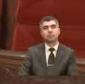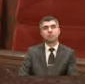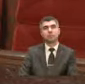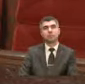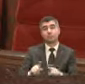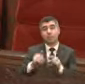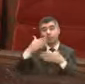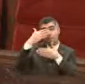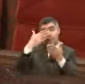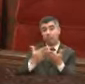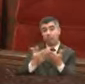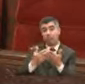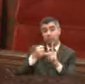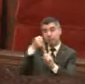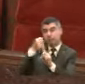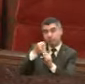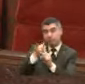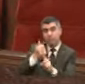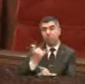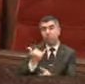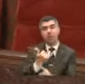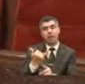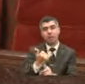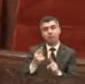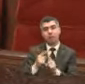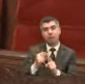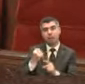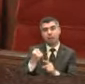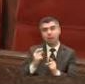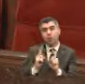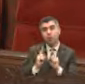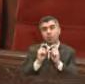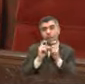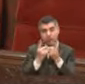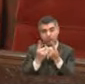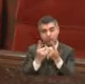المغرب بذل مجهودات مهمة في هذا المجال ديال محاربة السرطان،